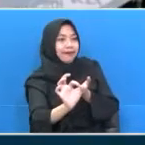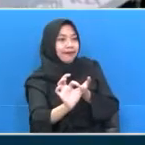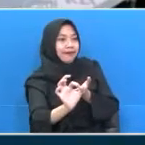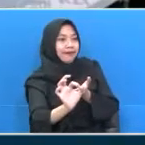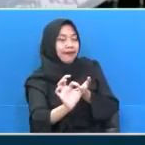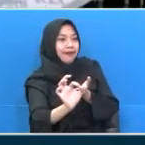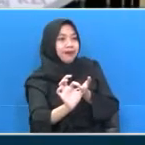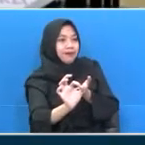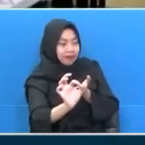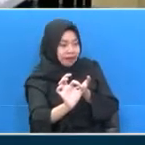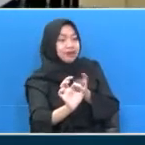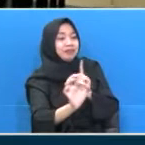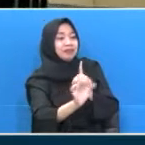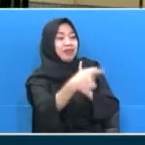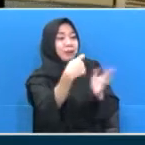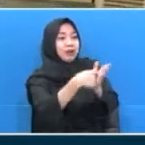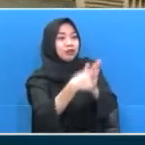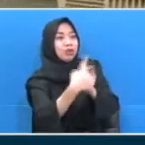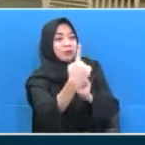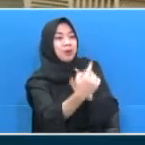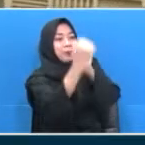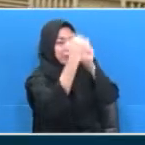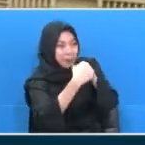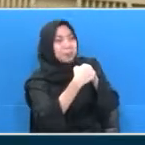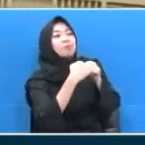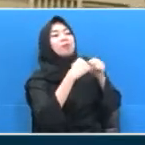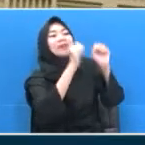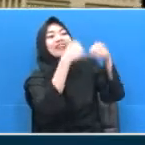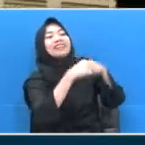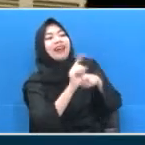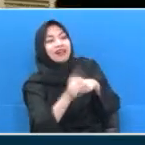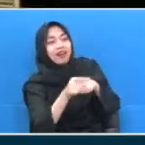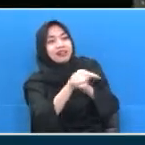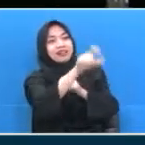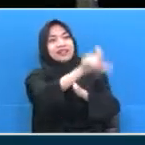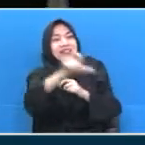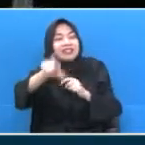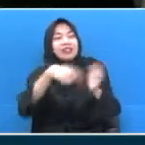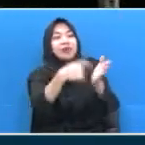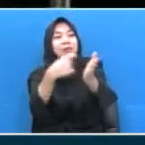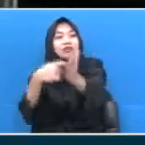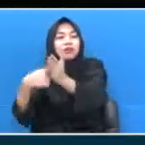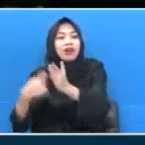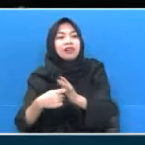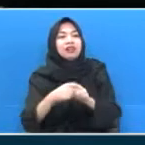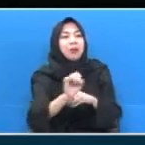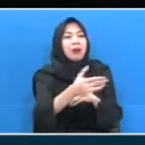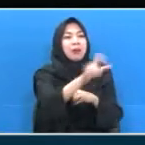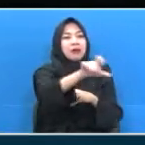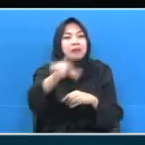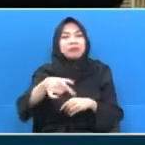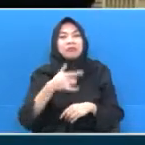mahasiswa dengan yang bersangkutan diikat oleh suatu perjanjian Itulah kenapa mahasiswa sebetulnya beberapa diantara mereka juga